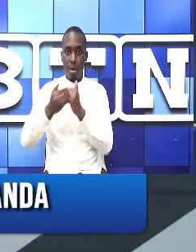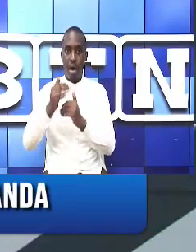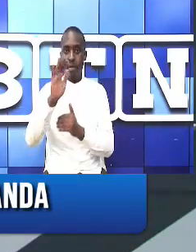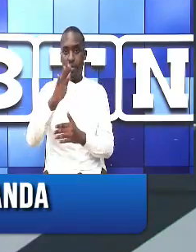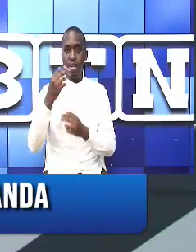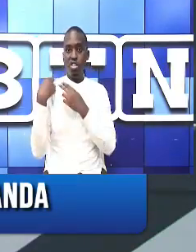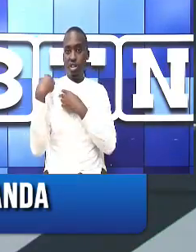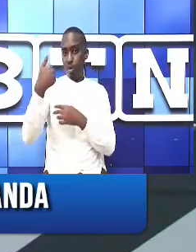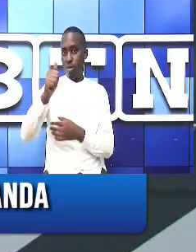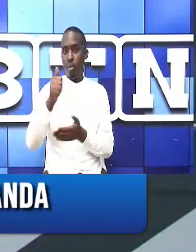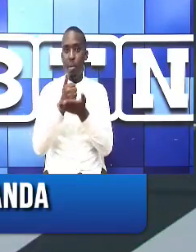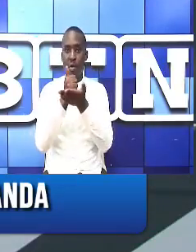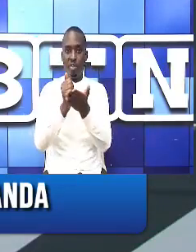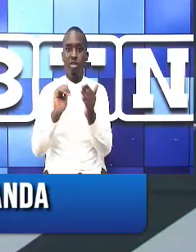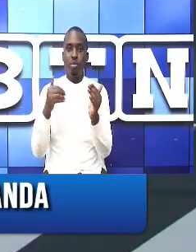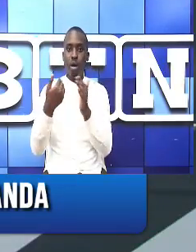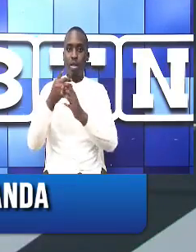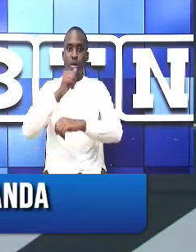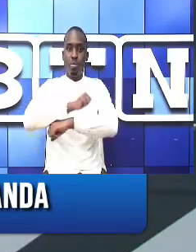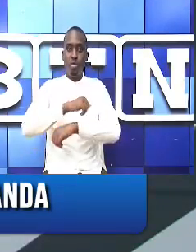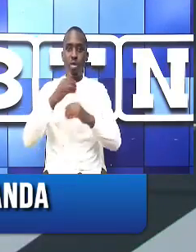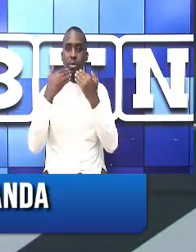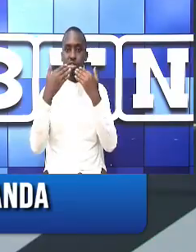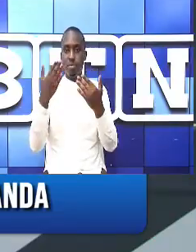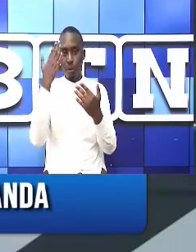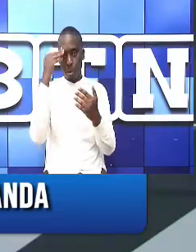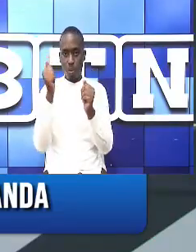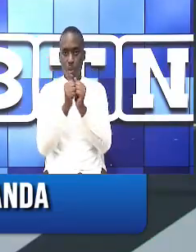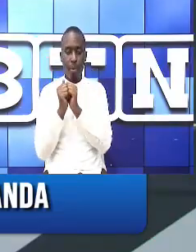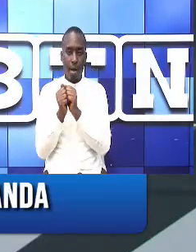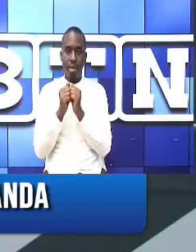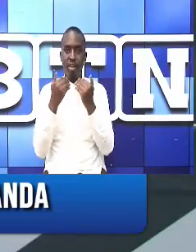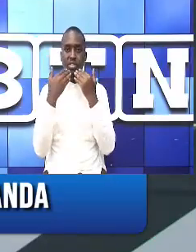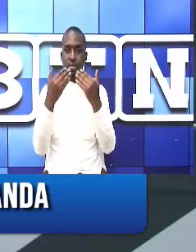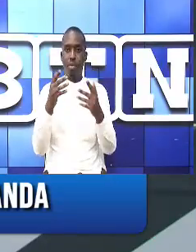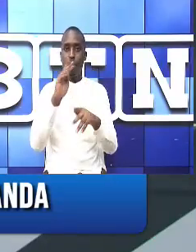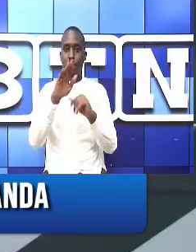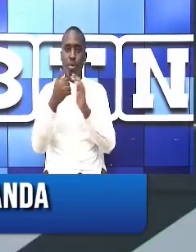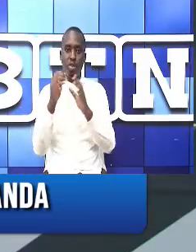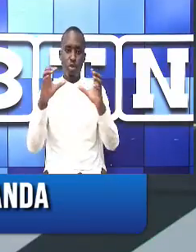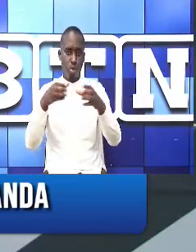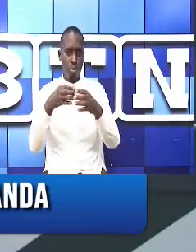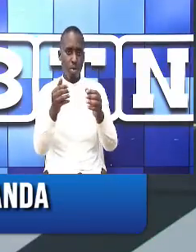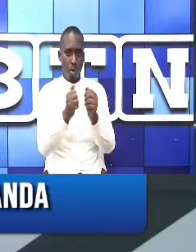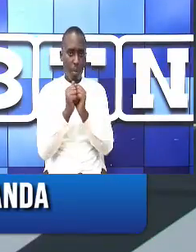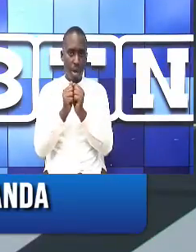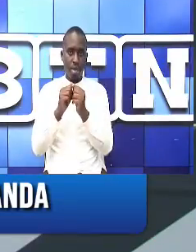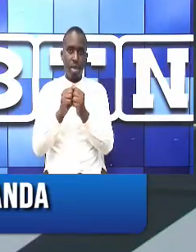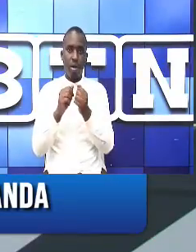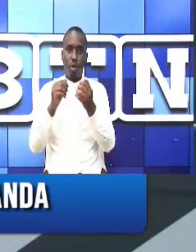zabo kubafasha mukagera ku mashuri ndabashimiye ko twabanye nshimire ekipe tekinike twabanye ku buhanga